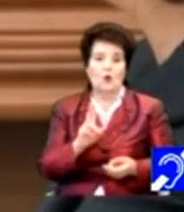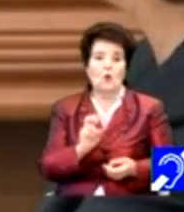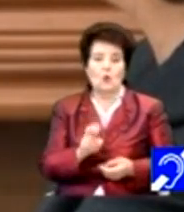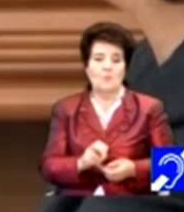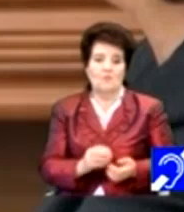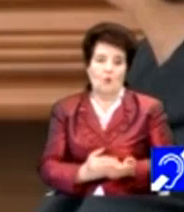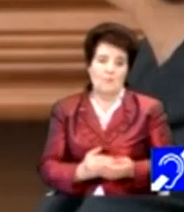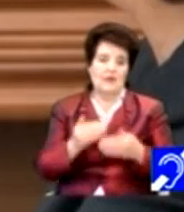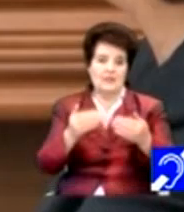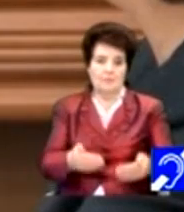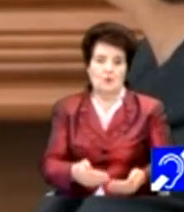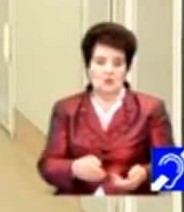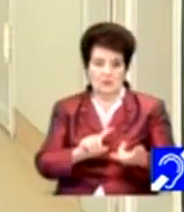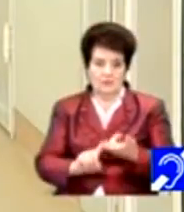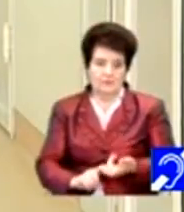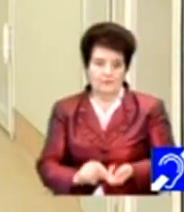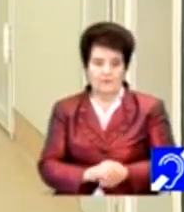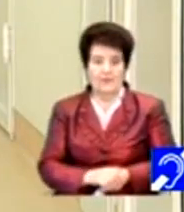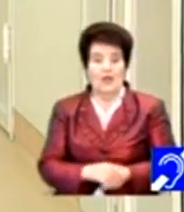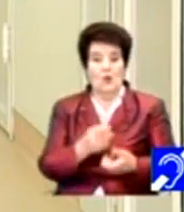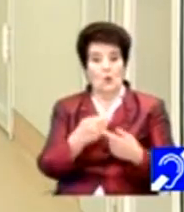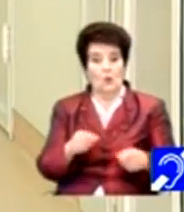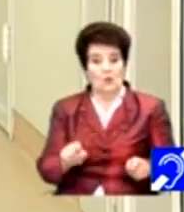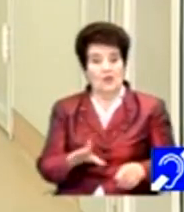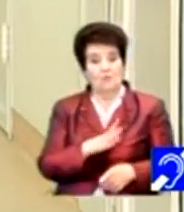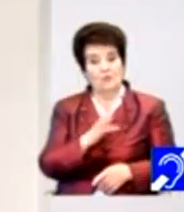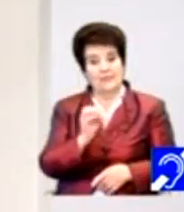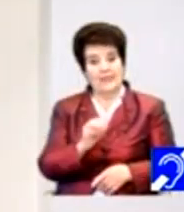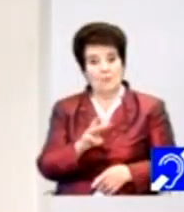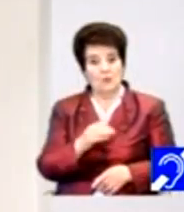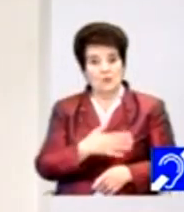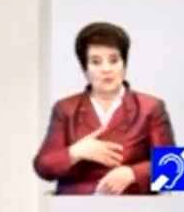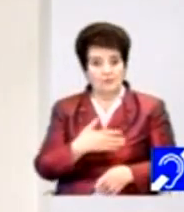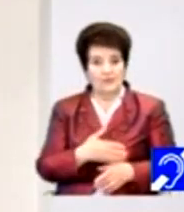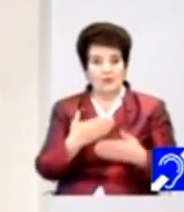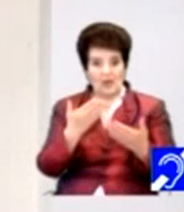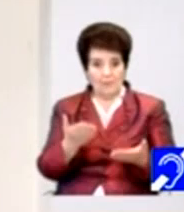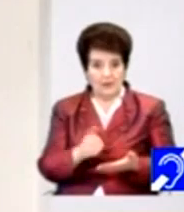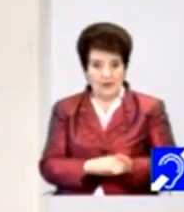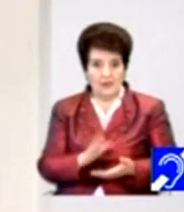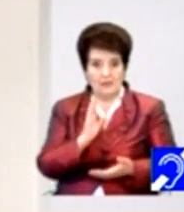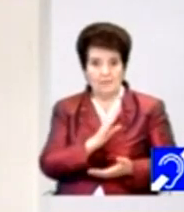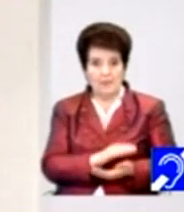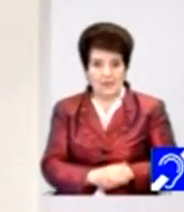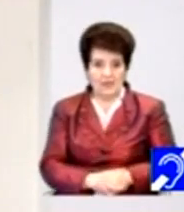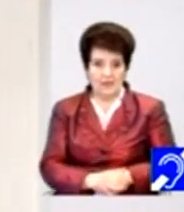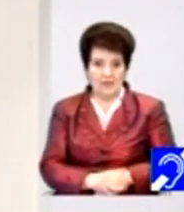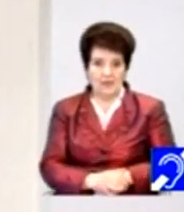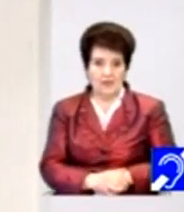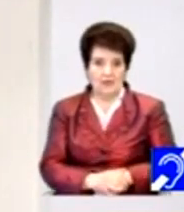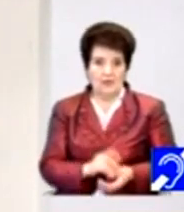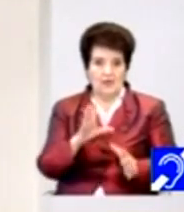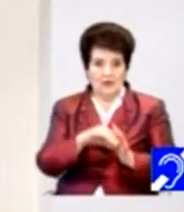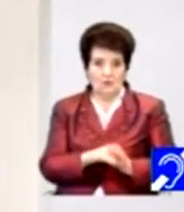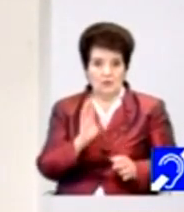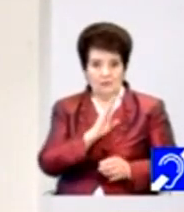depăși situația epidemiologică nefastă. Unele chiar au fost emoționante. Fac un apel către mame, și